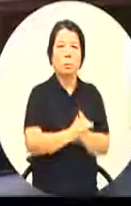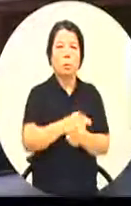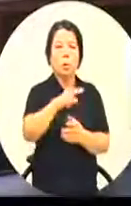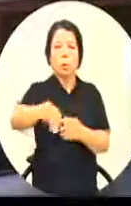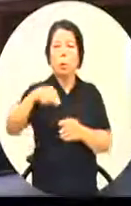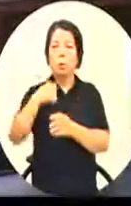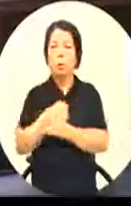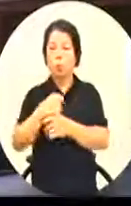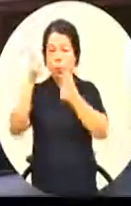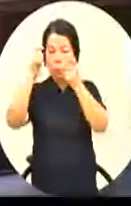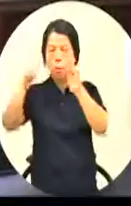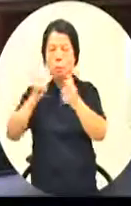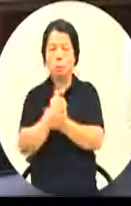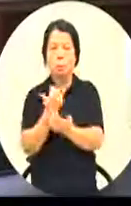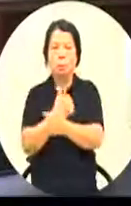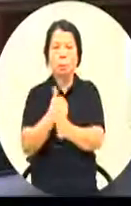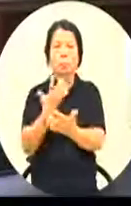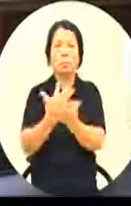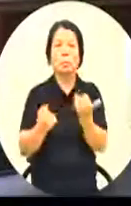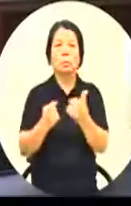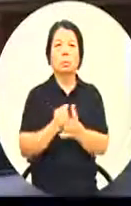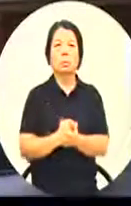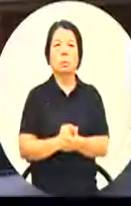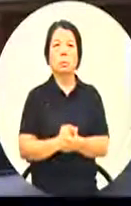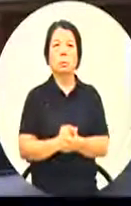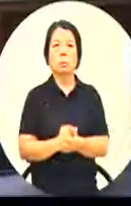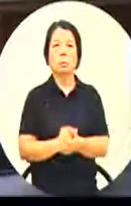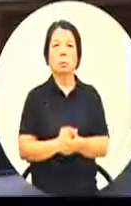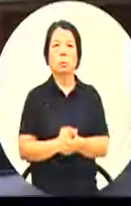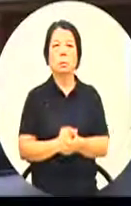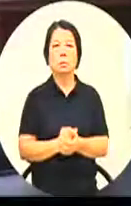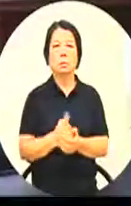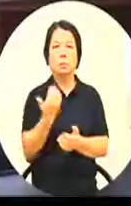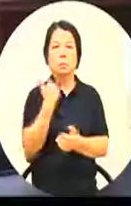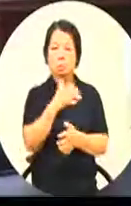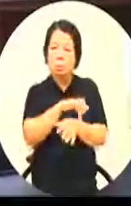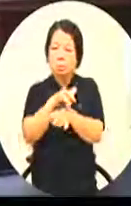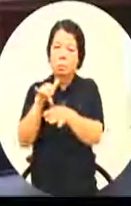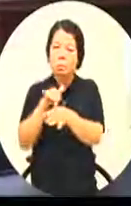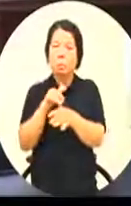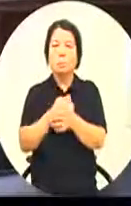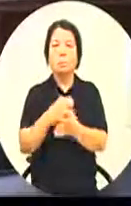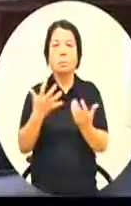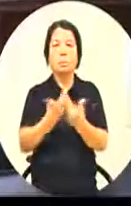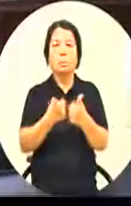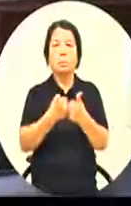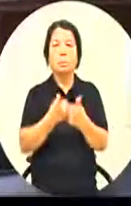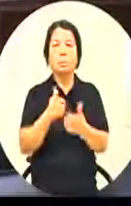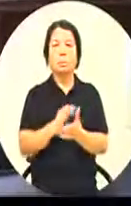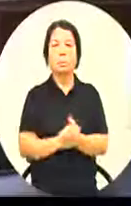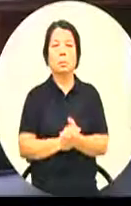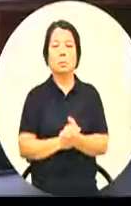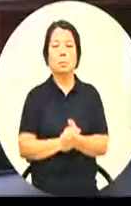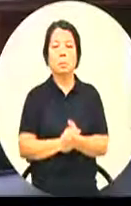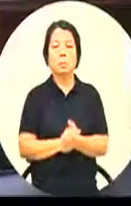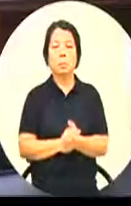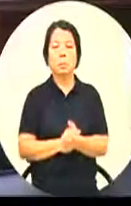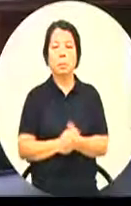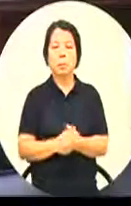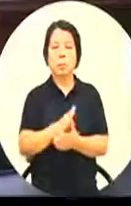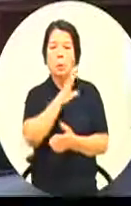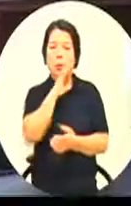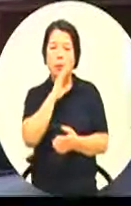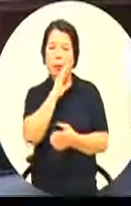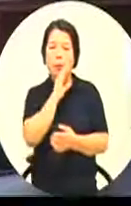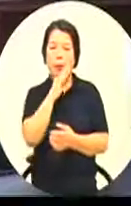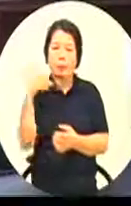本地来考试的学生，可能接触机会或者是偏私的成分